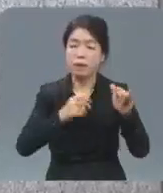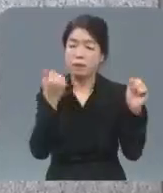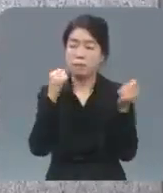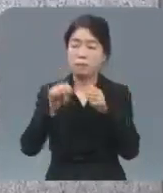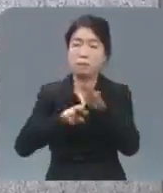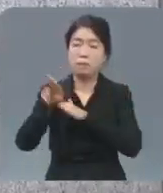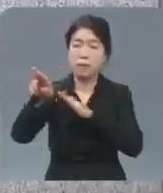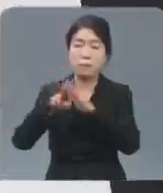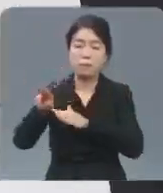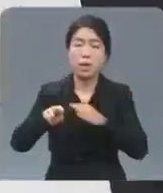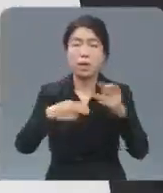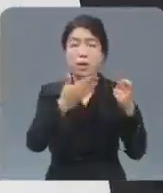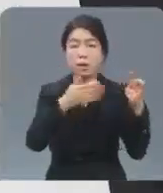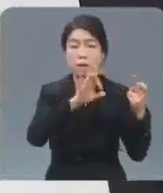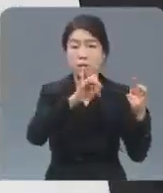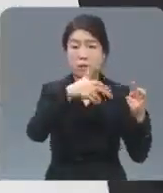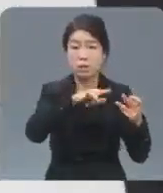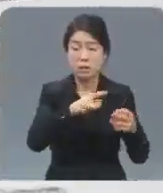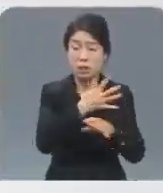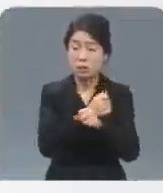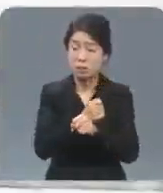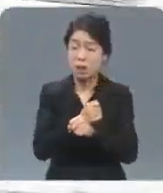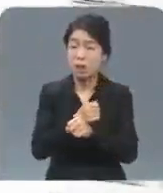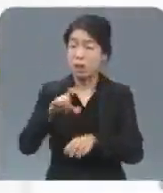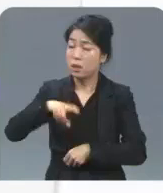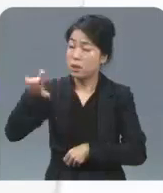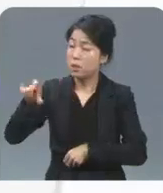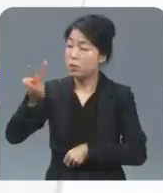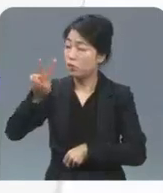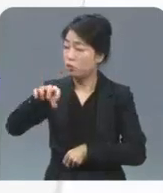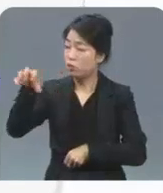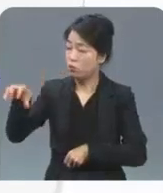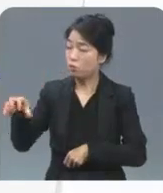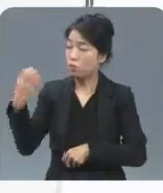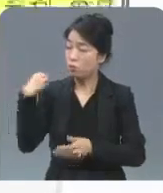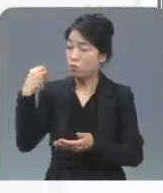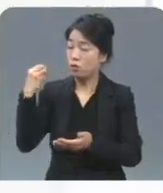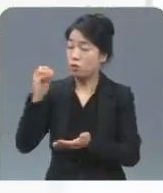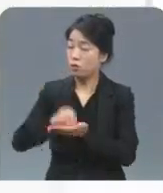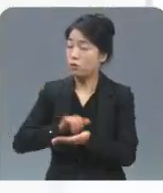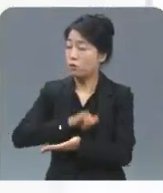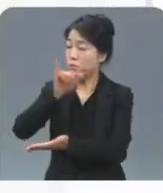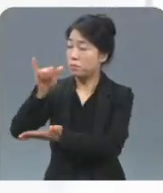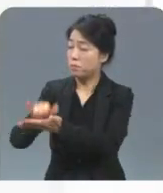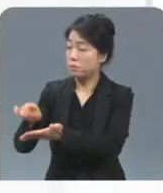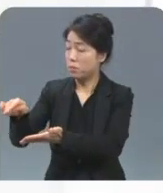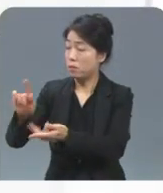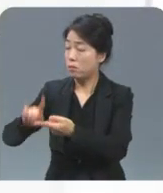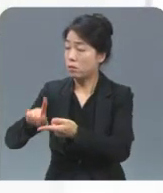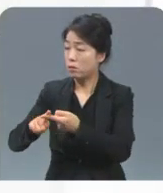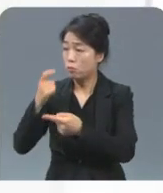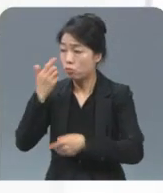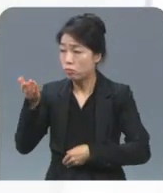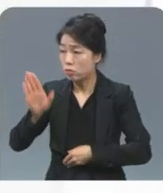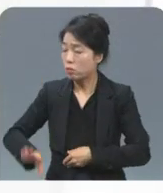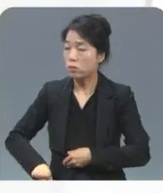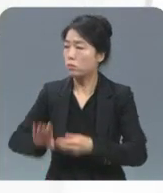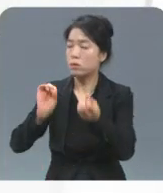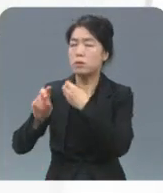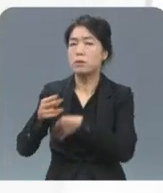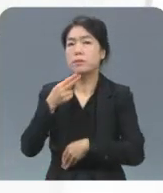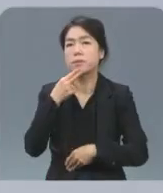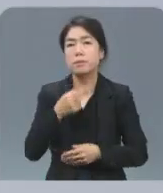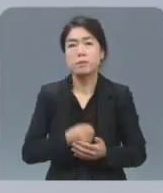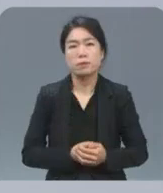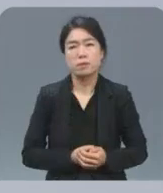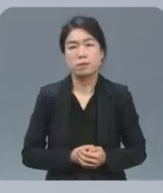강원도 인제군의 경우 협약을 맺은 네팔의 두 도시에 귀국 보증금 추징 여부 등에 대해 질의했지만 감감